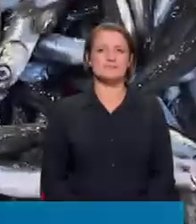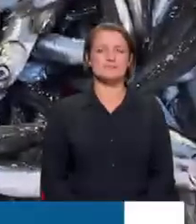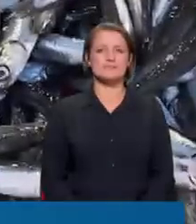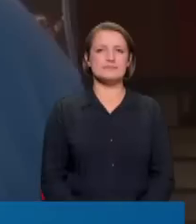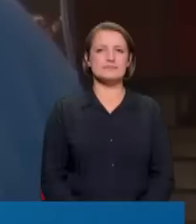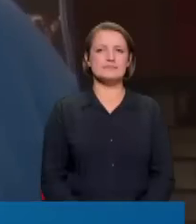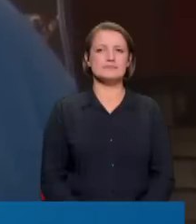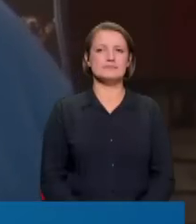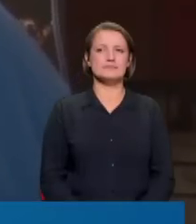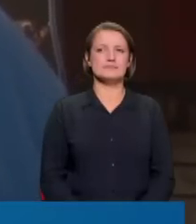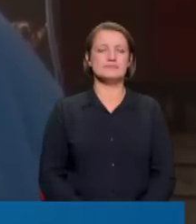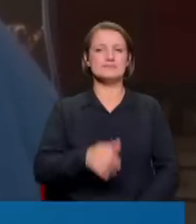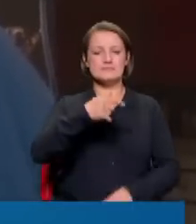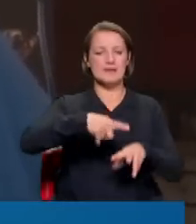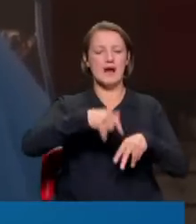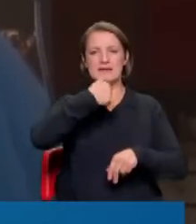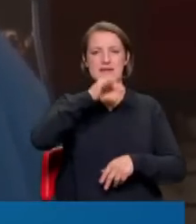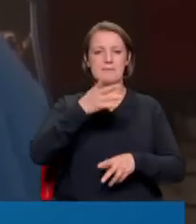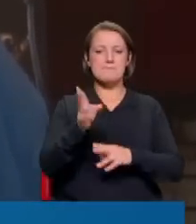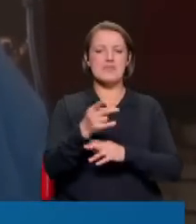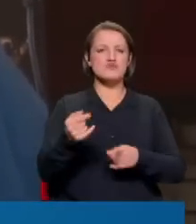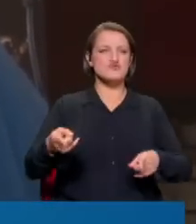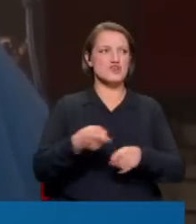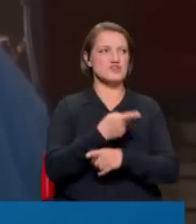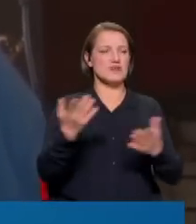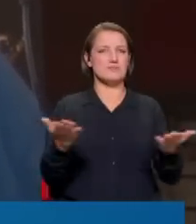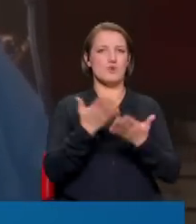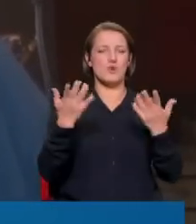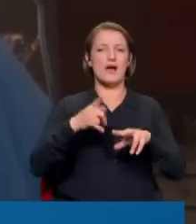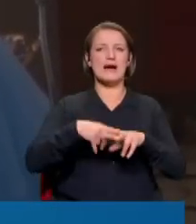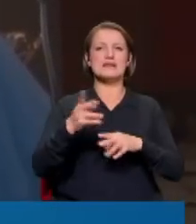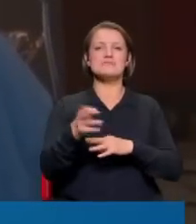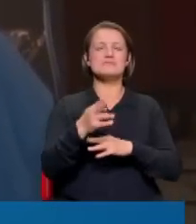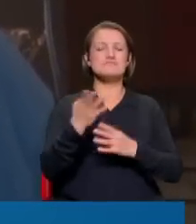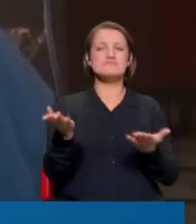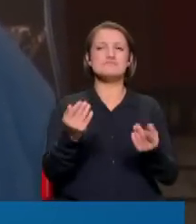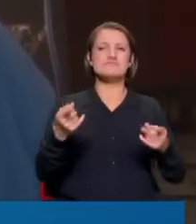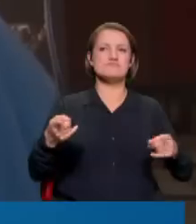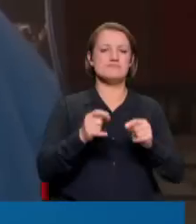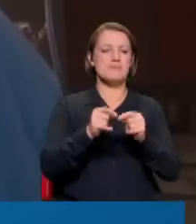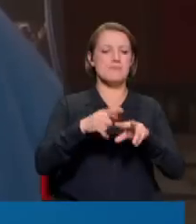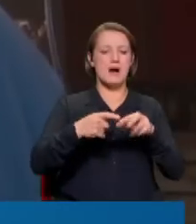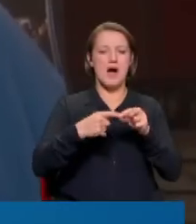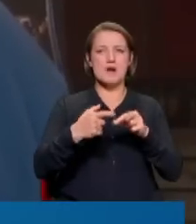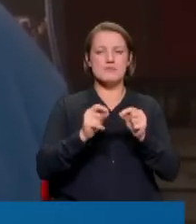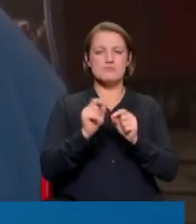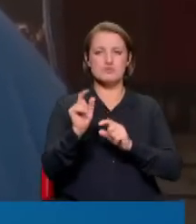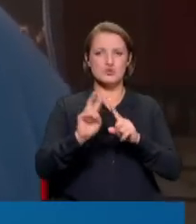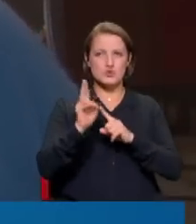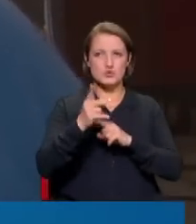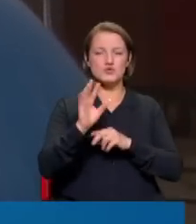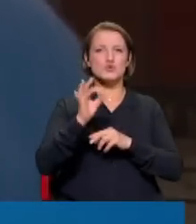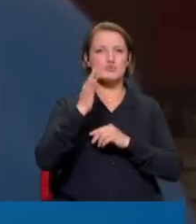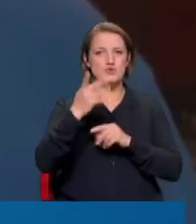pahalı Akdeniz'de balık çeşidi de bol Akdeniz'de Her çeşit balımız çıkıyor barbun Gümüş istavrit